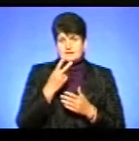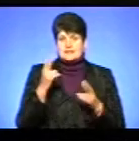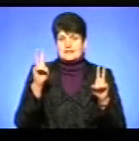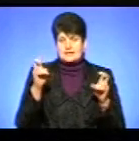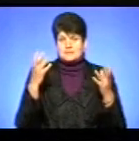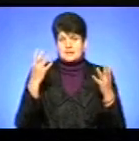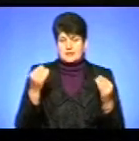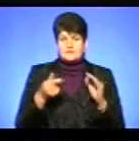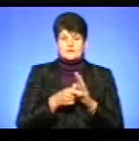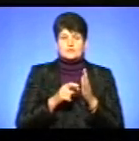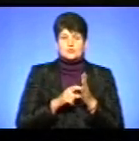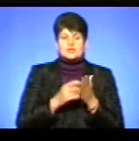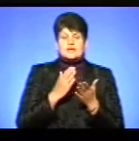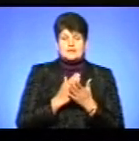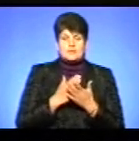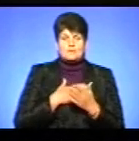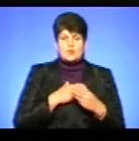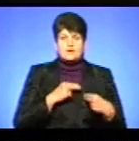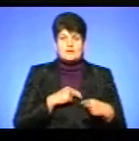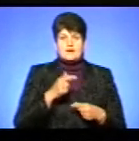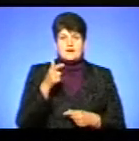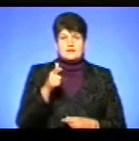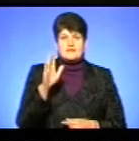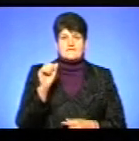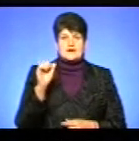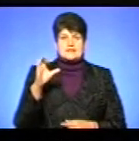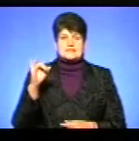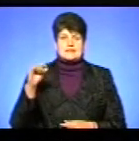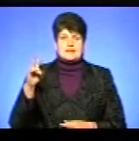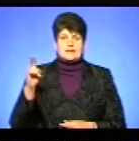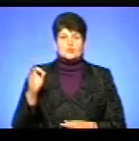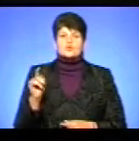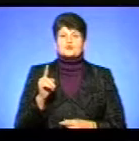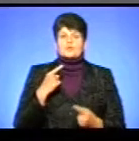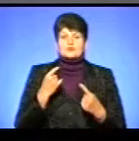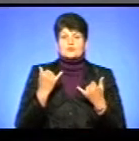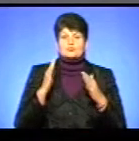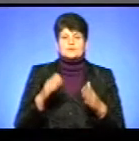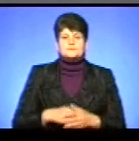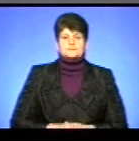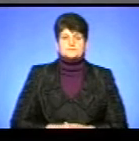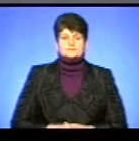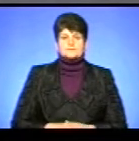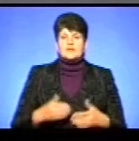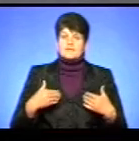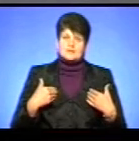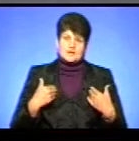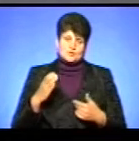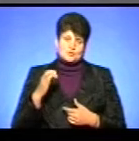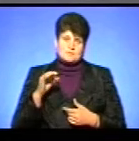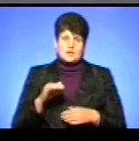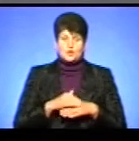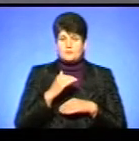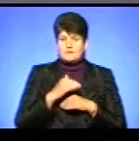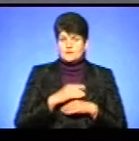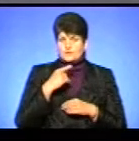дня» і в сусідній студії вже є моя колега Ганна Василенко. Про що будете говорити сьогодні? Вітаю, Соломія, та доброго вечора,